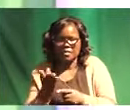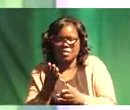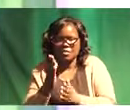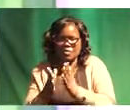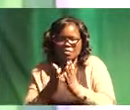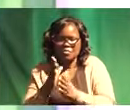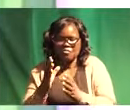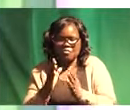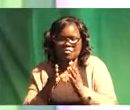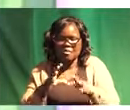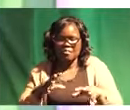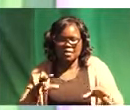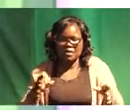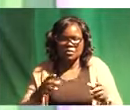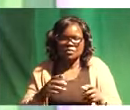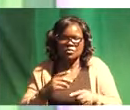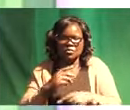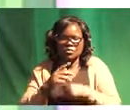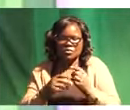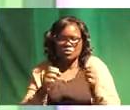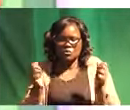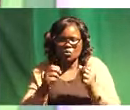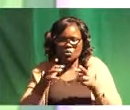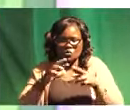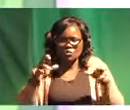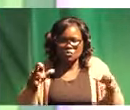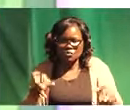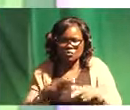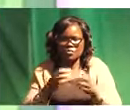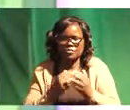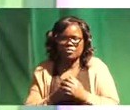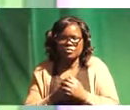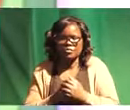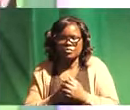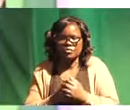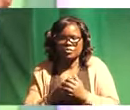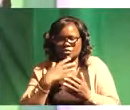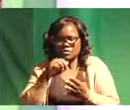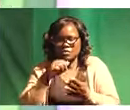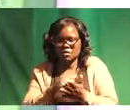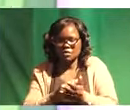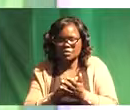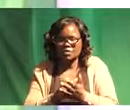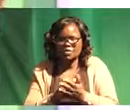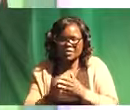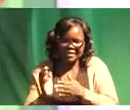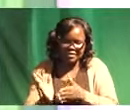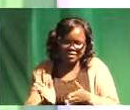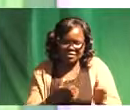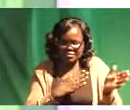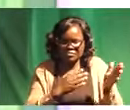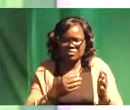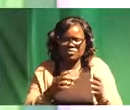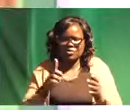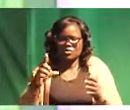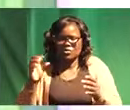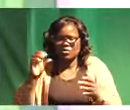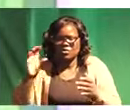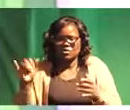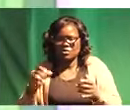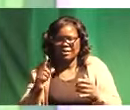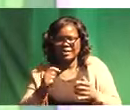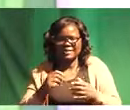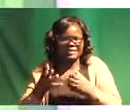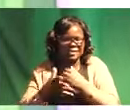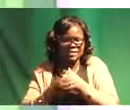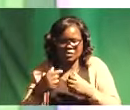tupange soko, tuweke cold room, tuweke aggregation, ndio tuweze kuondoa brokers na wale